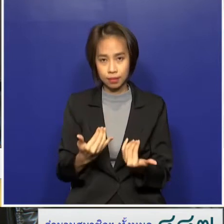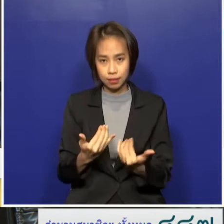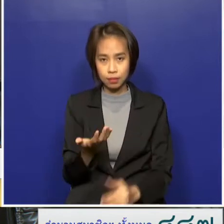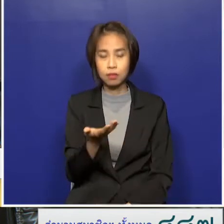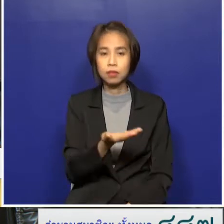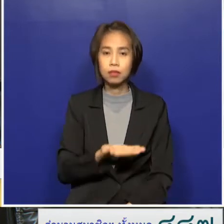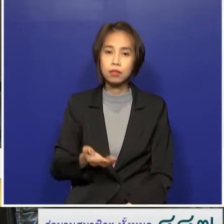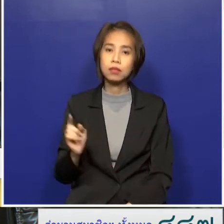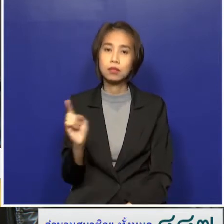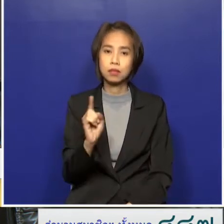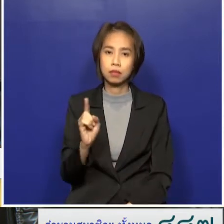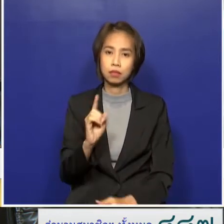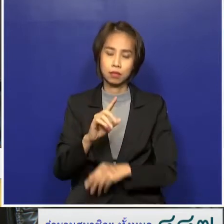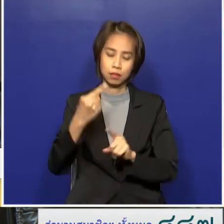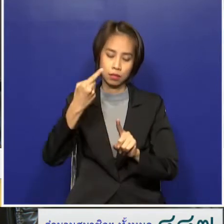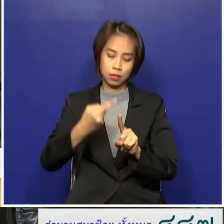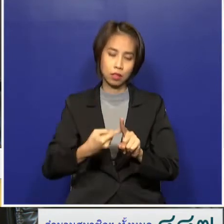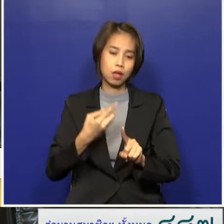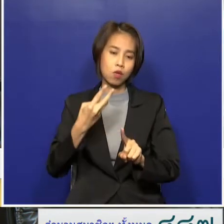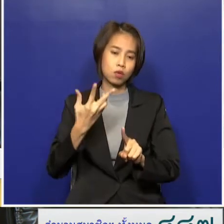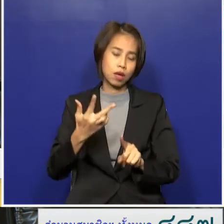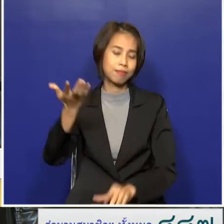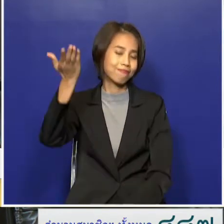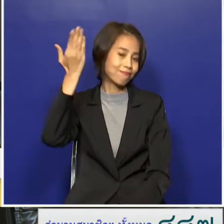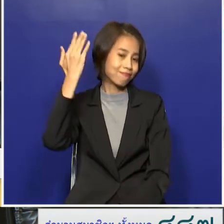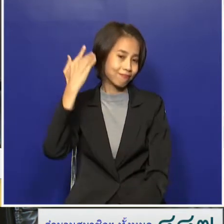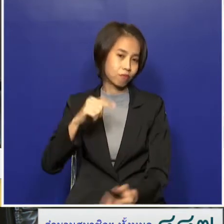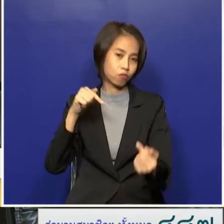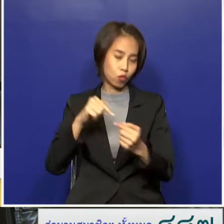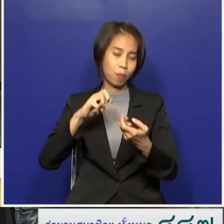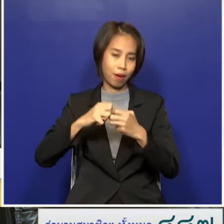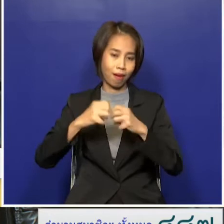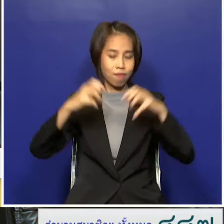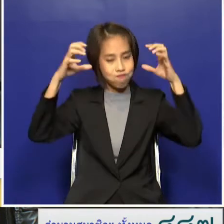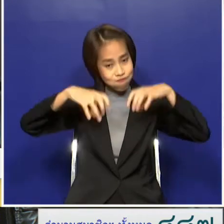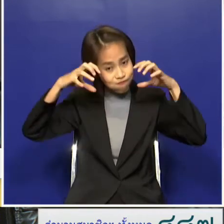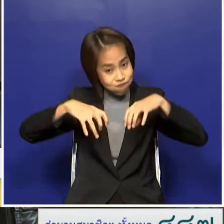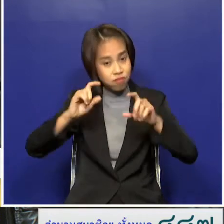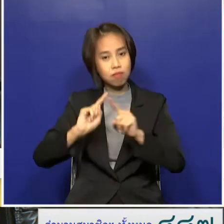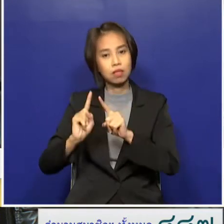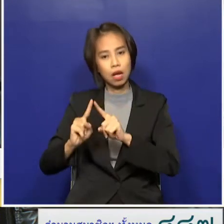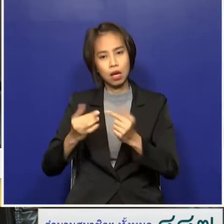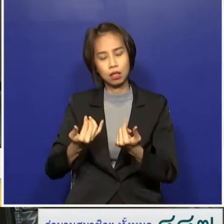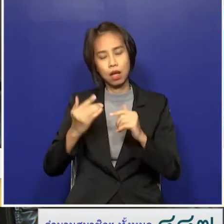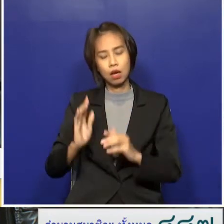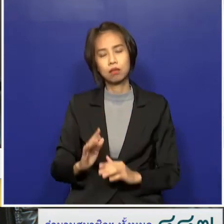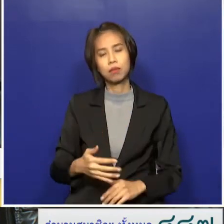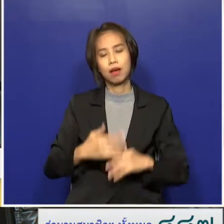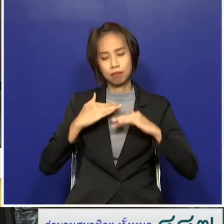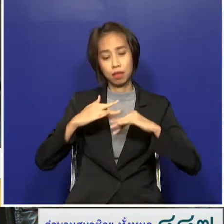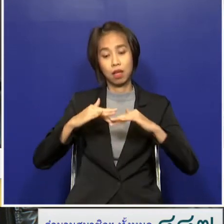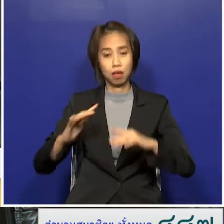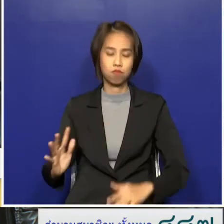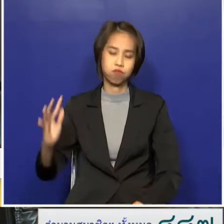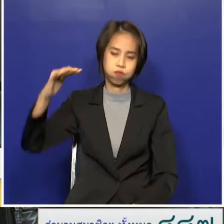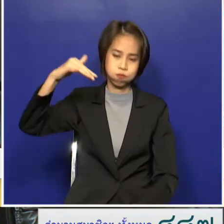ว่าในระยะ 2-3 เดือนที่ผ่านมาเกิดมรสุมนะครับนอกจากนี้คลื่นในทะเลสูงทำให้มีการกั